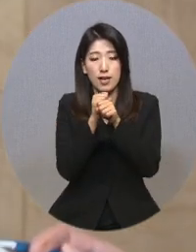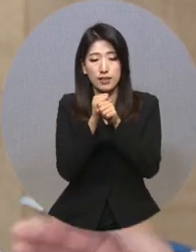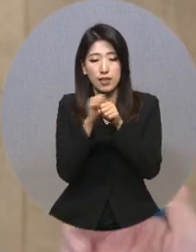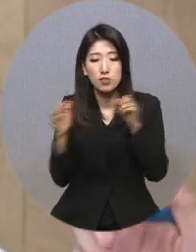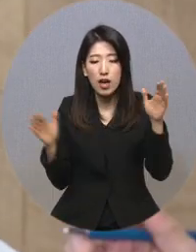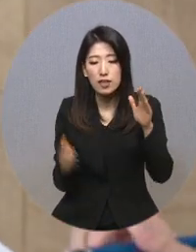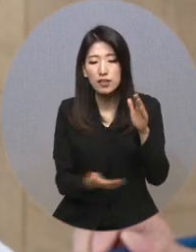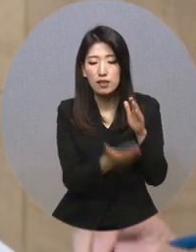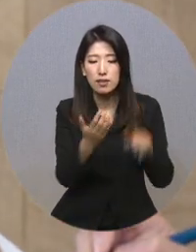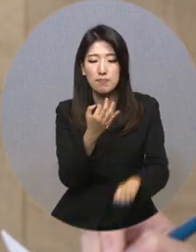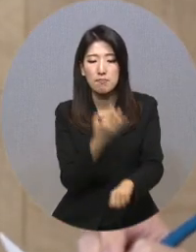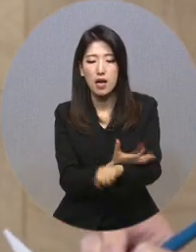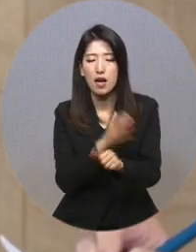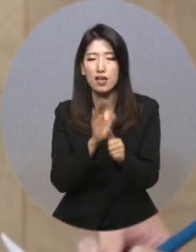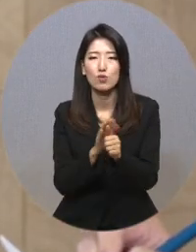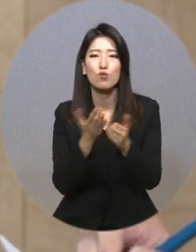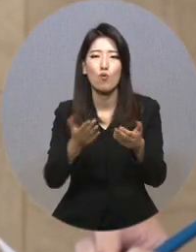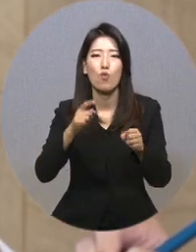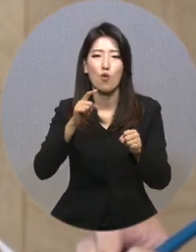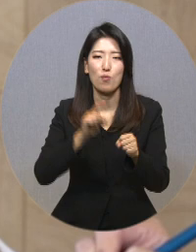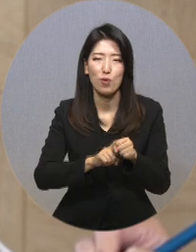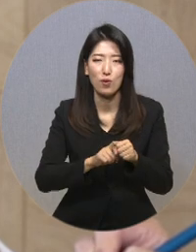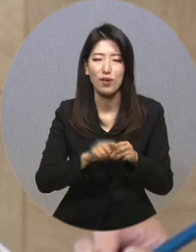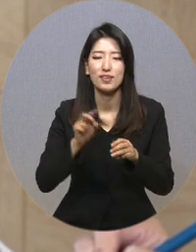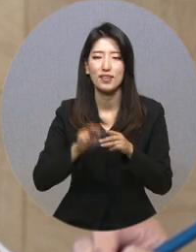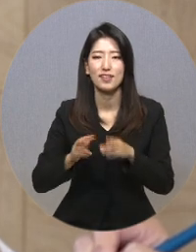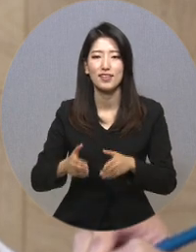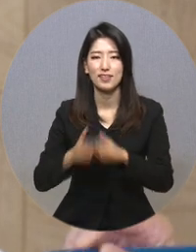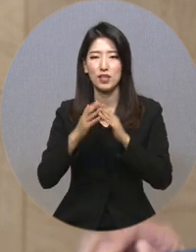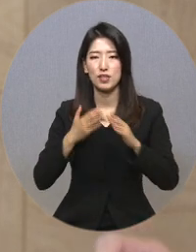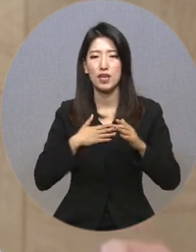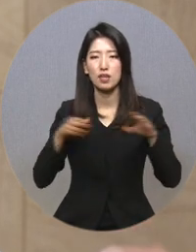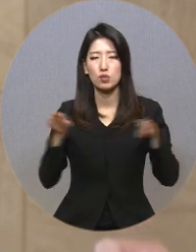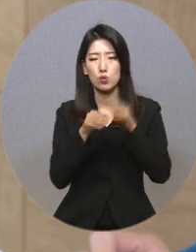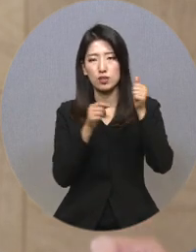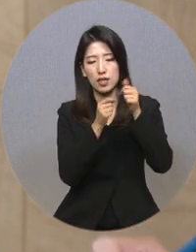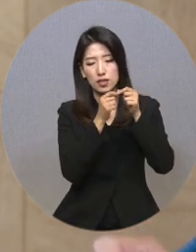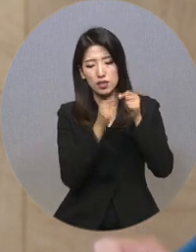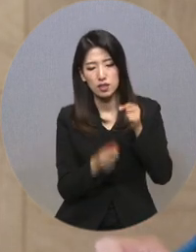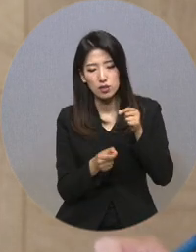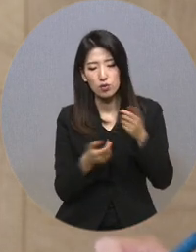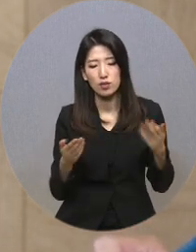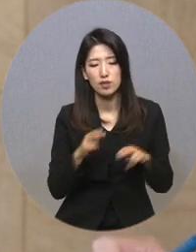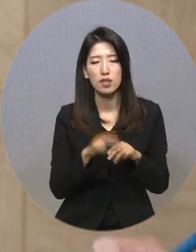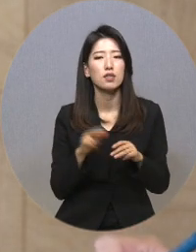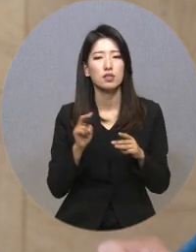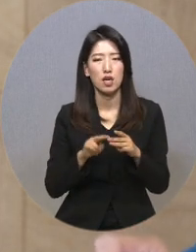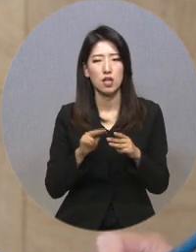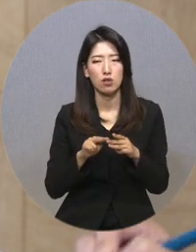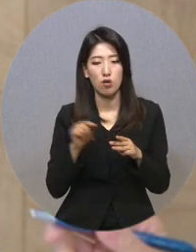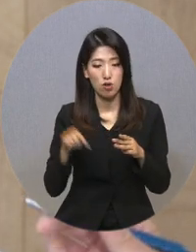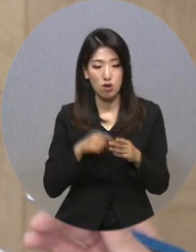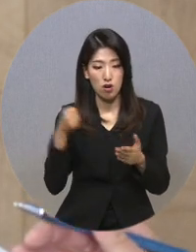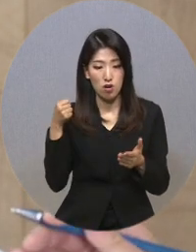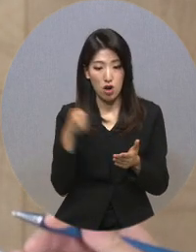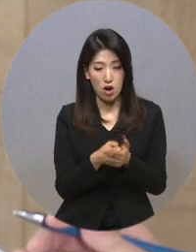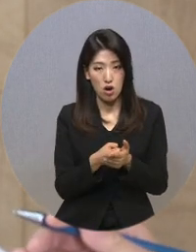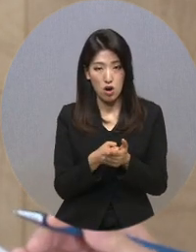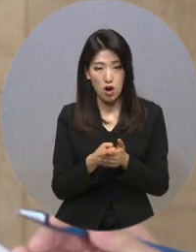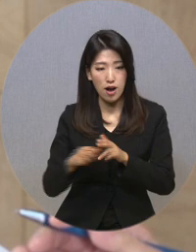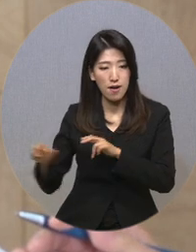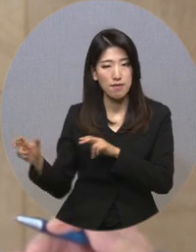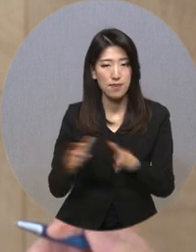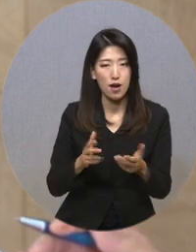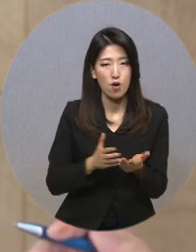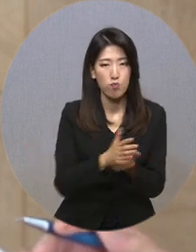네네. 대학 일자리 센터를 만들었습니다. 그래서 총장 직속입니다. 아. 제 직속으로 있기 때문에 여기서 결정된 모든 것은 해당 부처로 바로